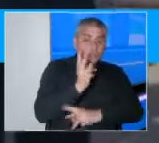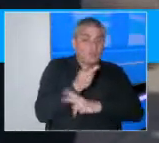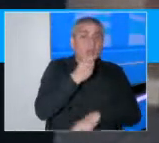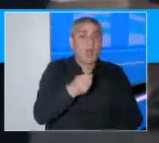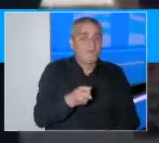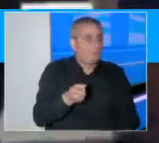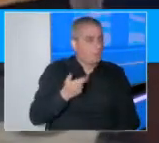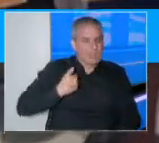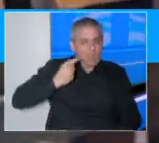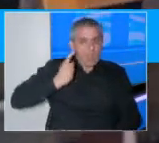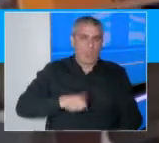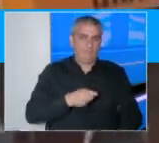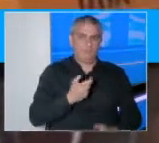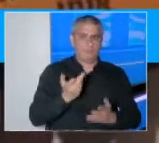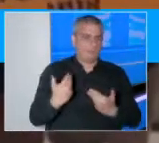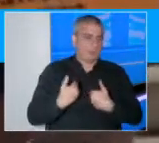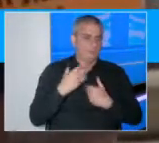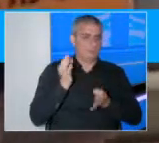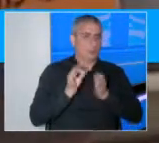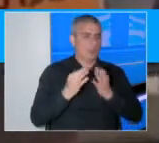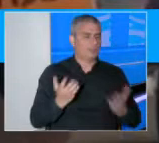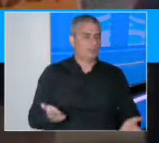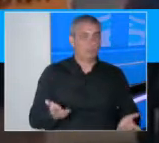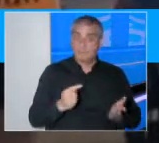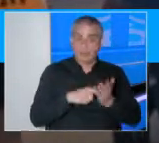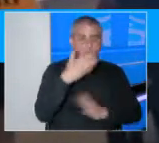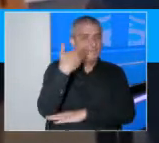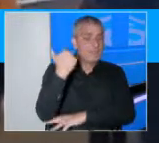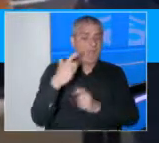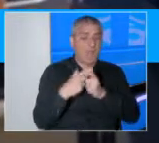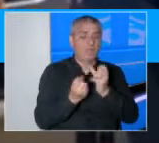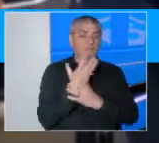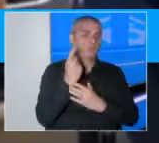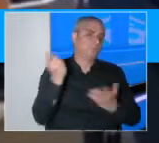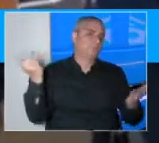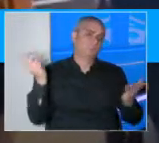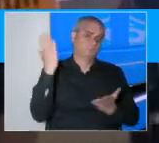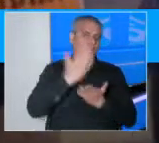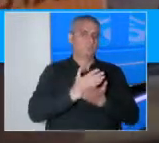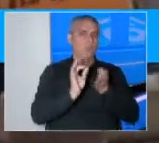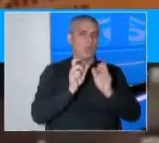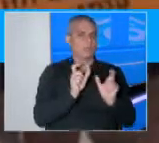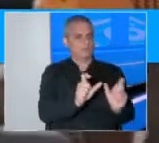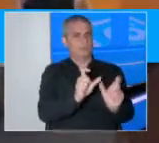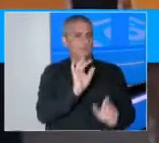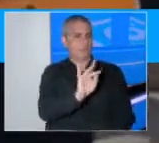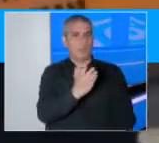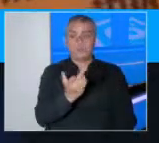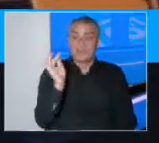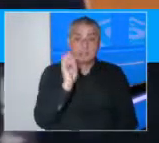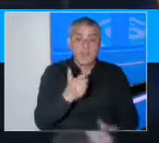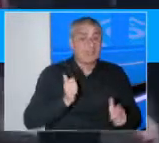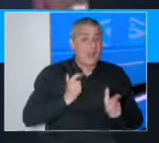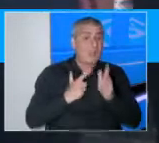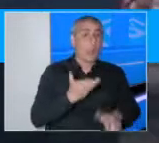אותו, חייבים להיעזר בעורכי דין. כי המדינה, כי אגף השיקום, שם עורכי דין כנגד. עוד פעם, כנגד